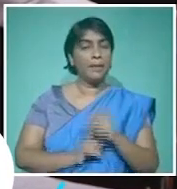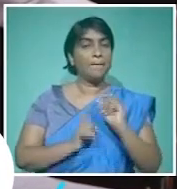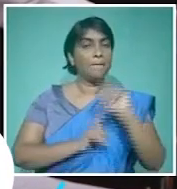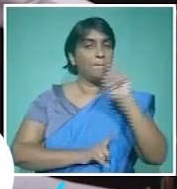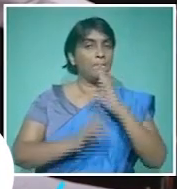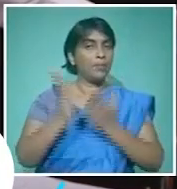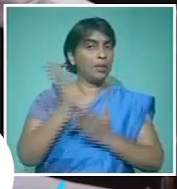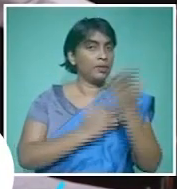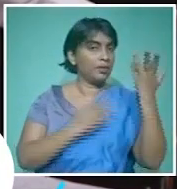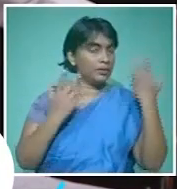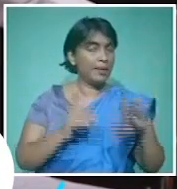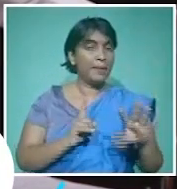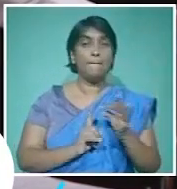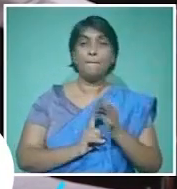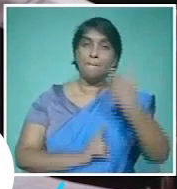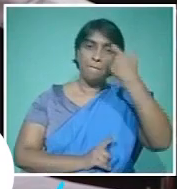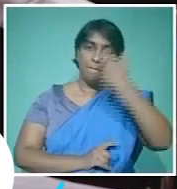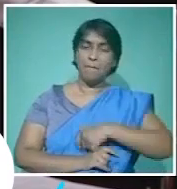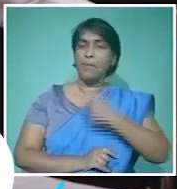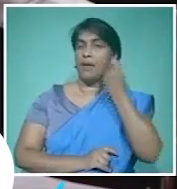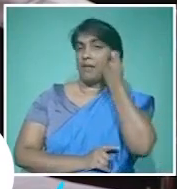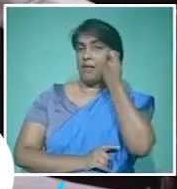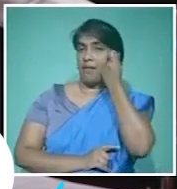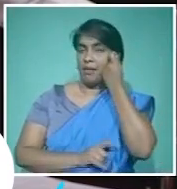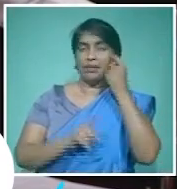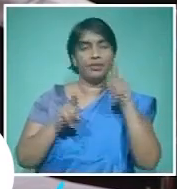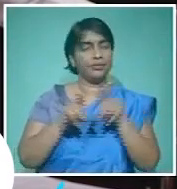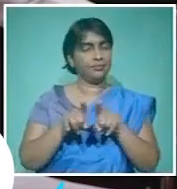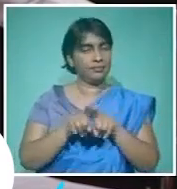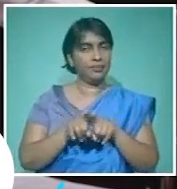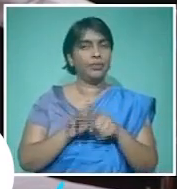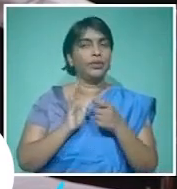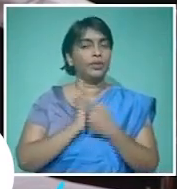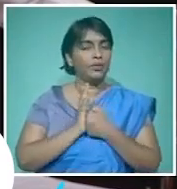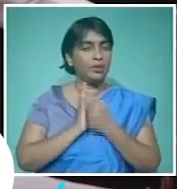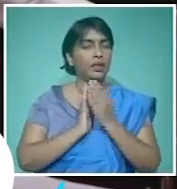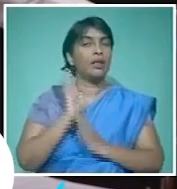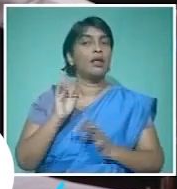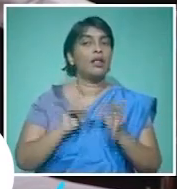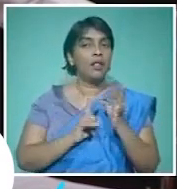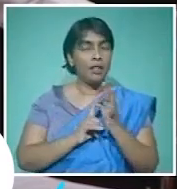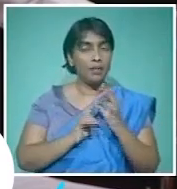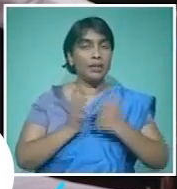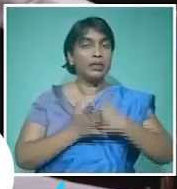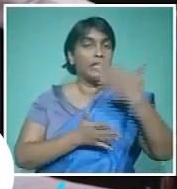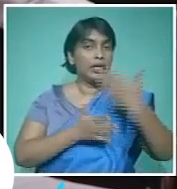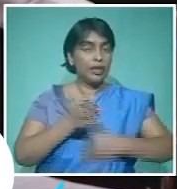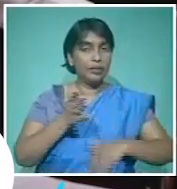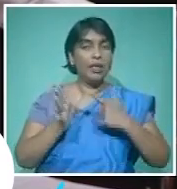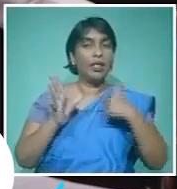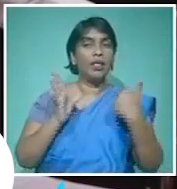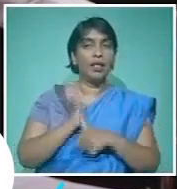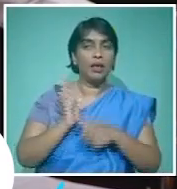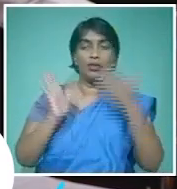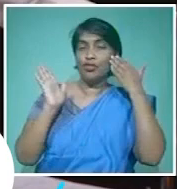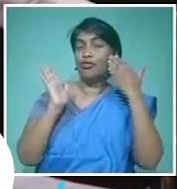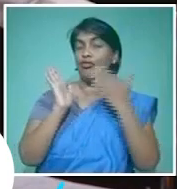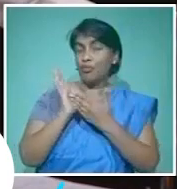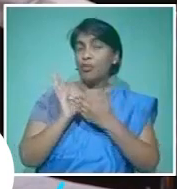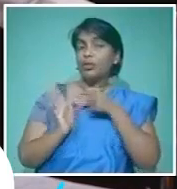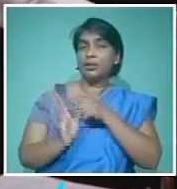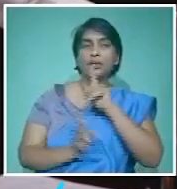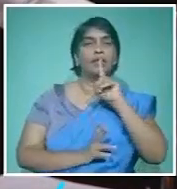ඉදිරිපත් කරාට පසුව පෞද්ගලික මන්ත්‍රී යෝජනාවක් නිසා ගරු අමාත්‍යතුමාගේ වාර්තාවක් ඒ පනත පිළිබඳ ඉදිරිපත් කරන්න ඕනකම